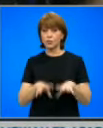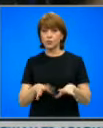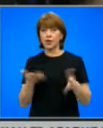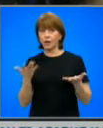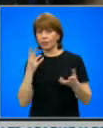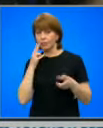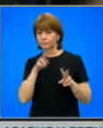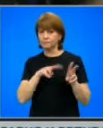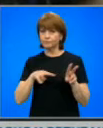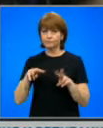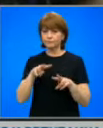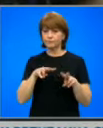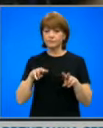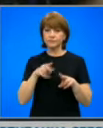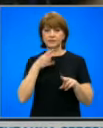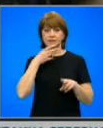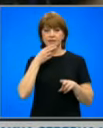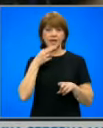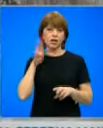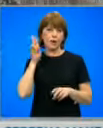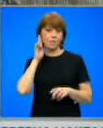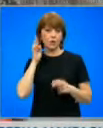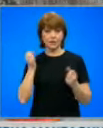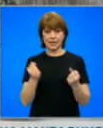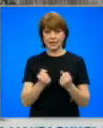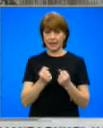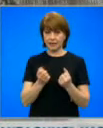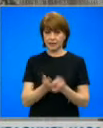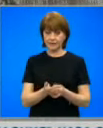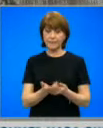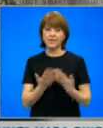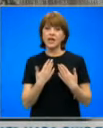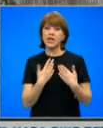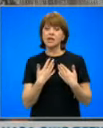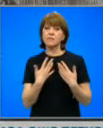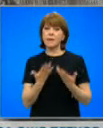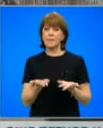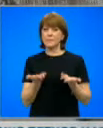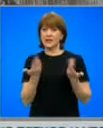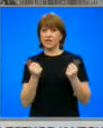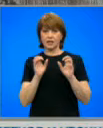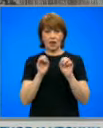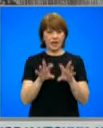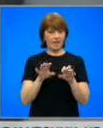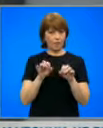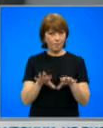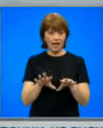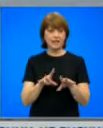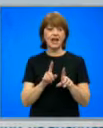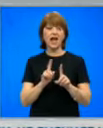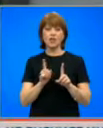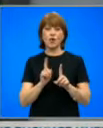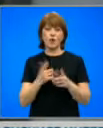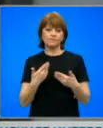пробив в агенцията по отношение на шпионски дейности. Имам някаква предварителна информация, но не искам да говоря за тези разследвания